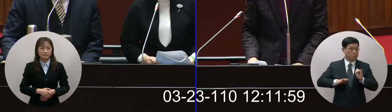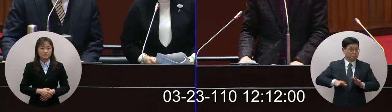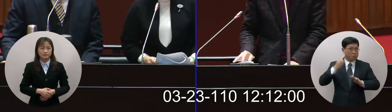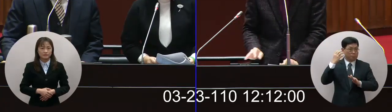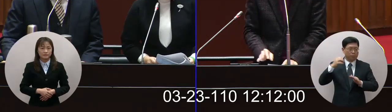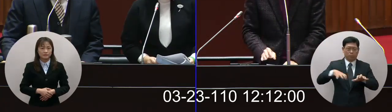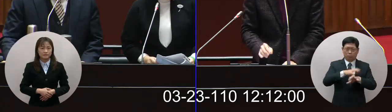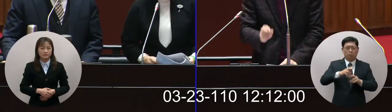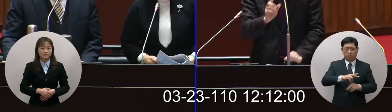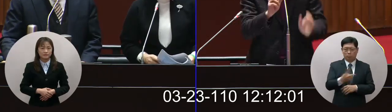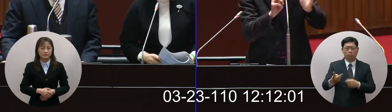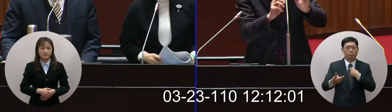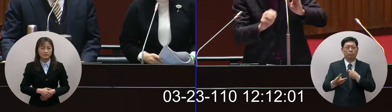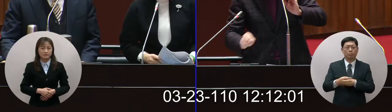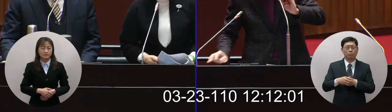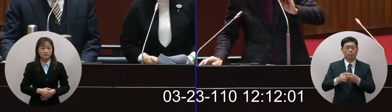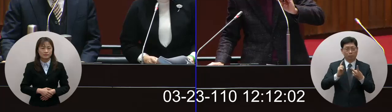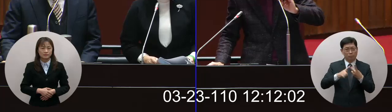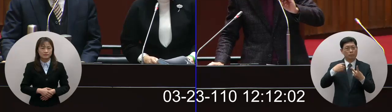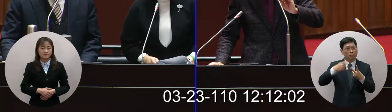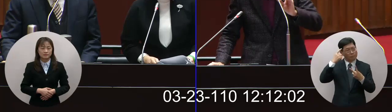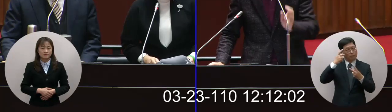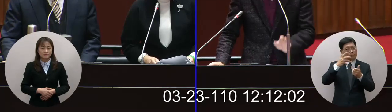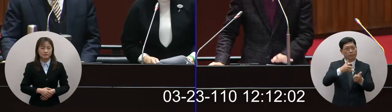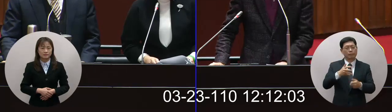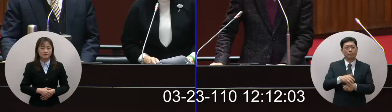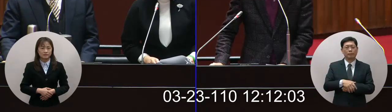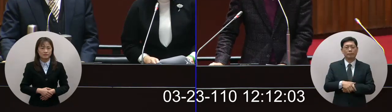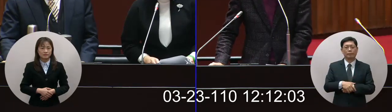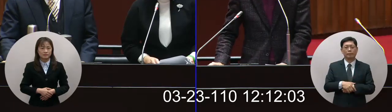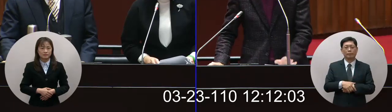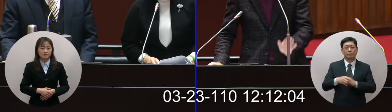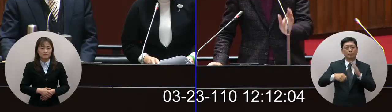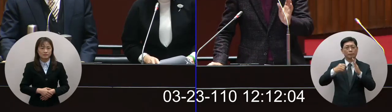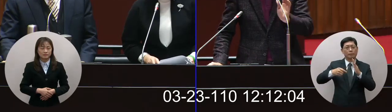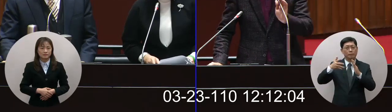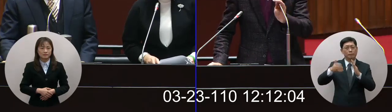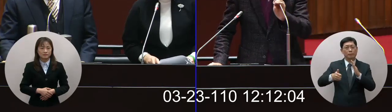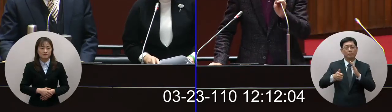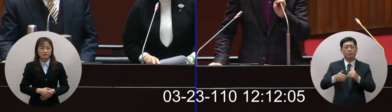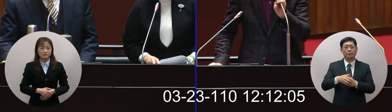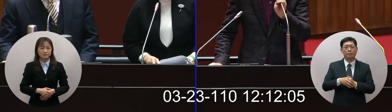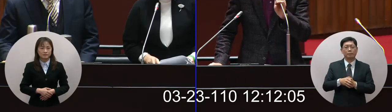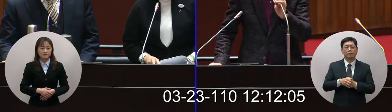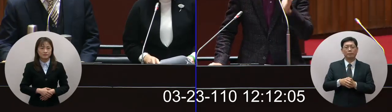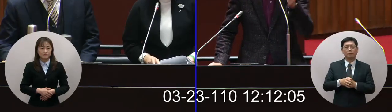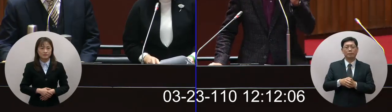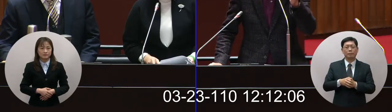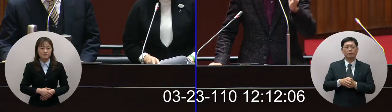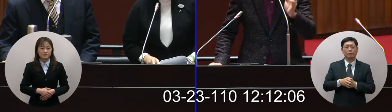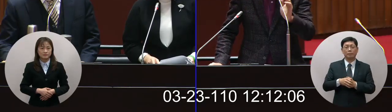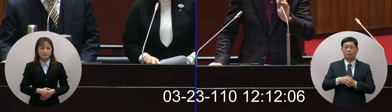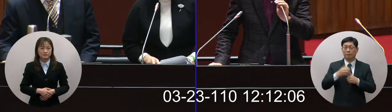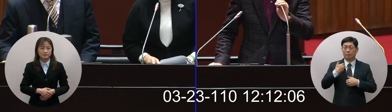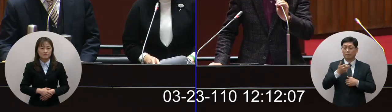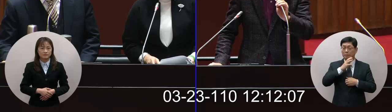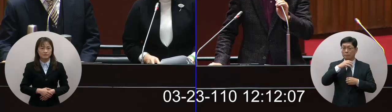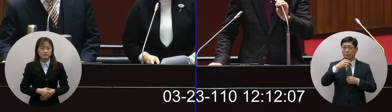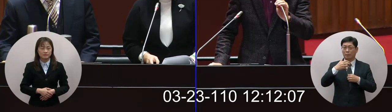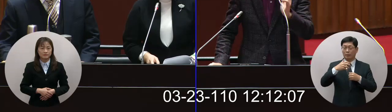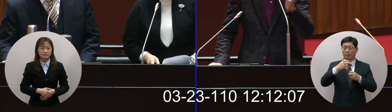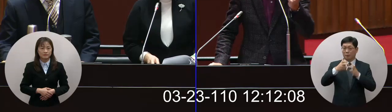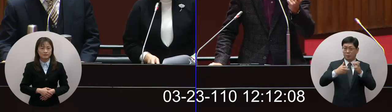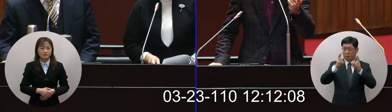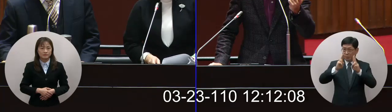环境也应该改变一下。另外，我再请教一下哦，院长， 我们哈、哦、油电水气最重